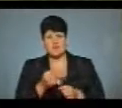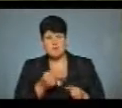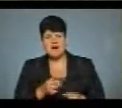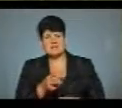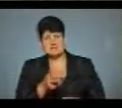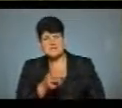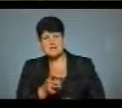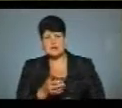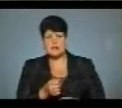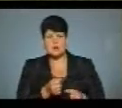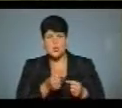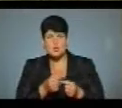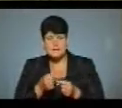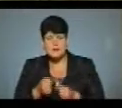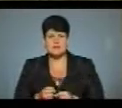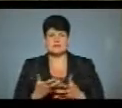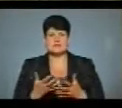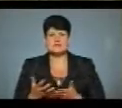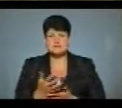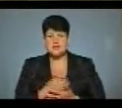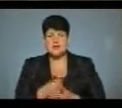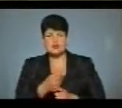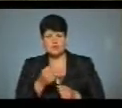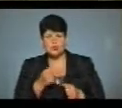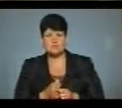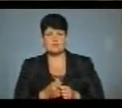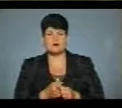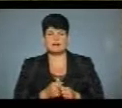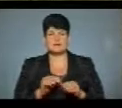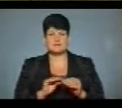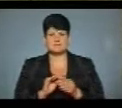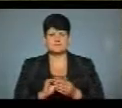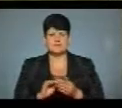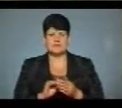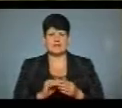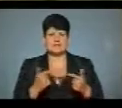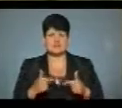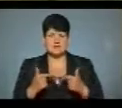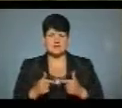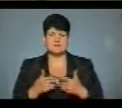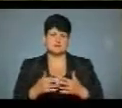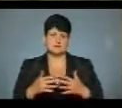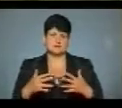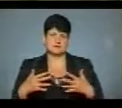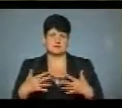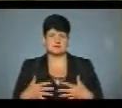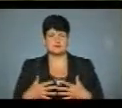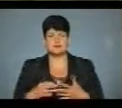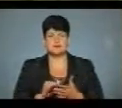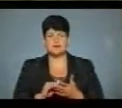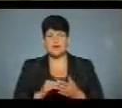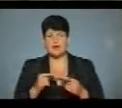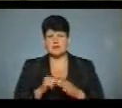і кулеметів. На час розбирають і збирають автомат, здають заліки з тактико-технічних характеристик стрілецької зброї.